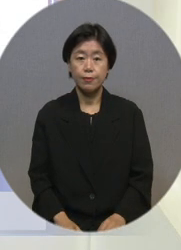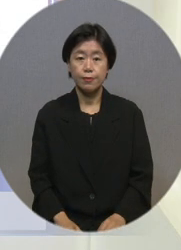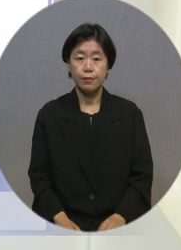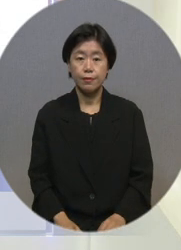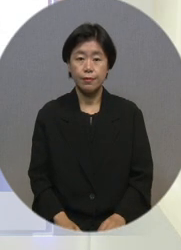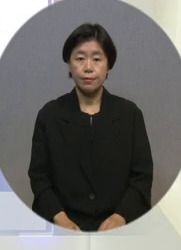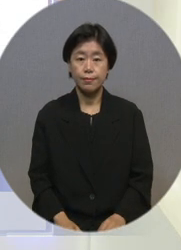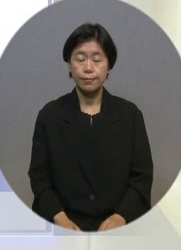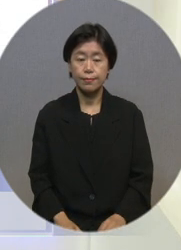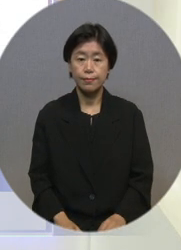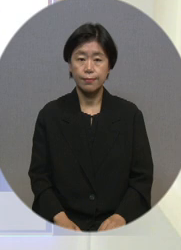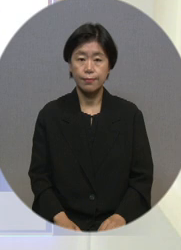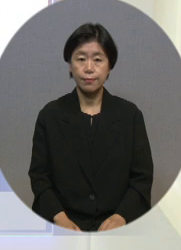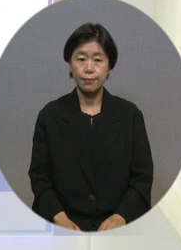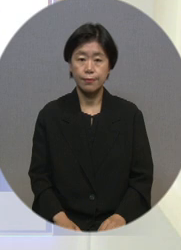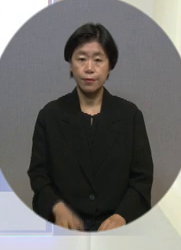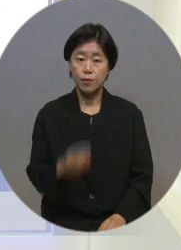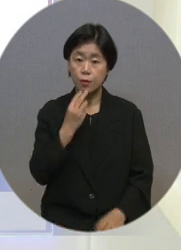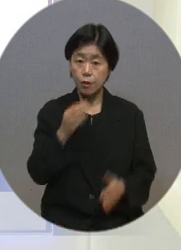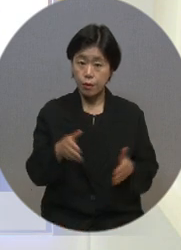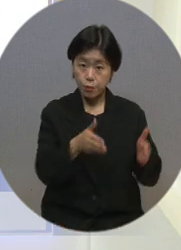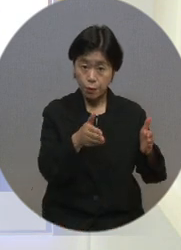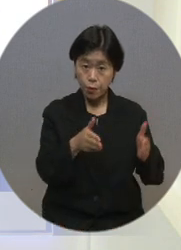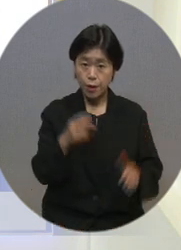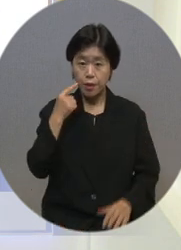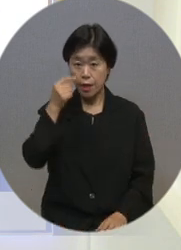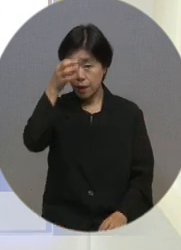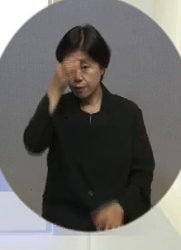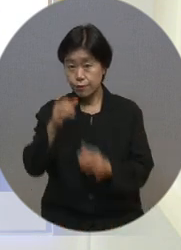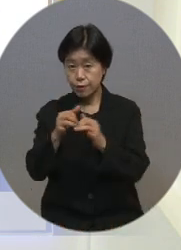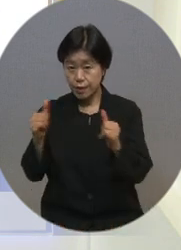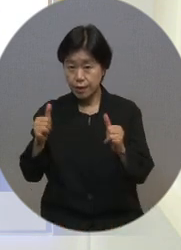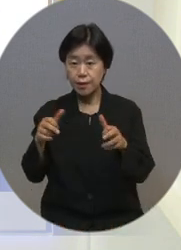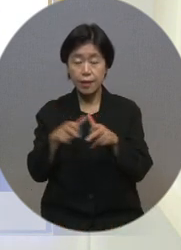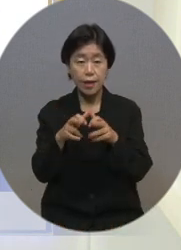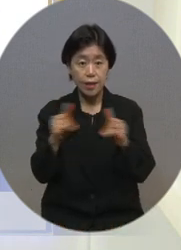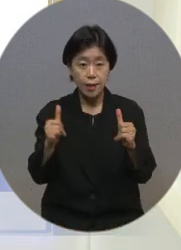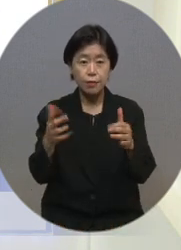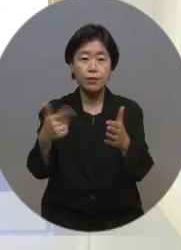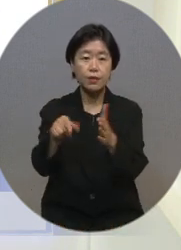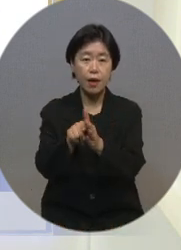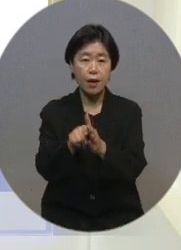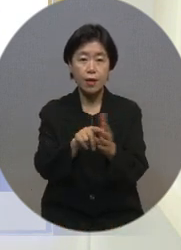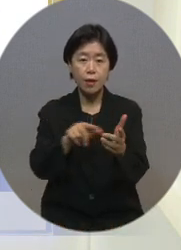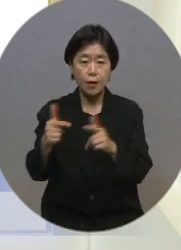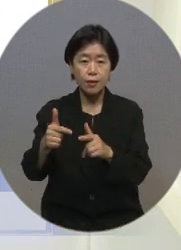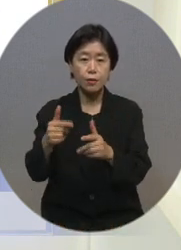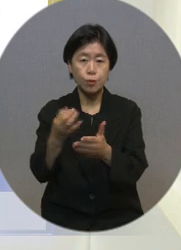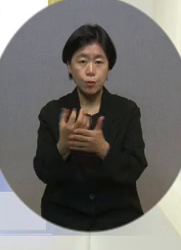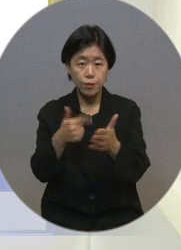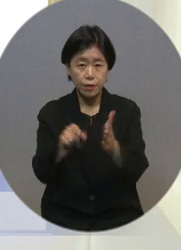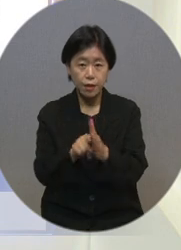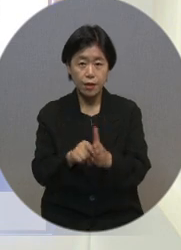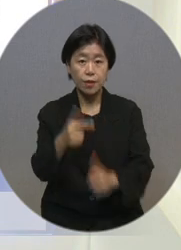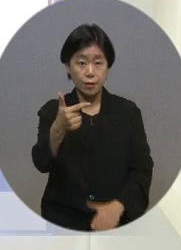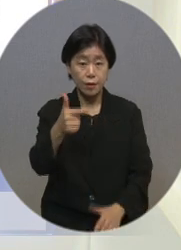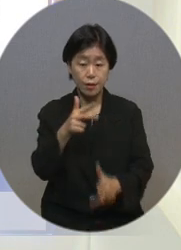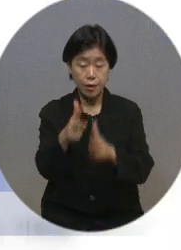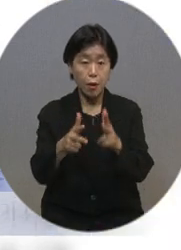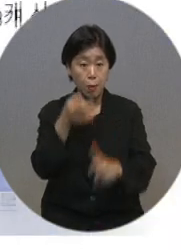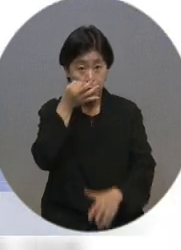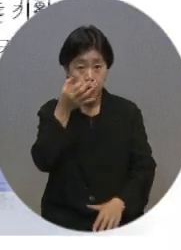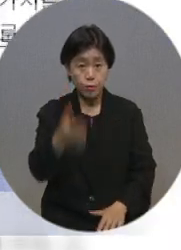됩니다 다음 기사입니다 경기도가 예술인과 장애인 등을 위한 기회 소득 여섯 개 사업을 선보입니다